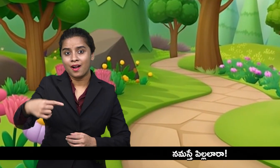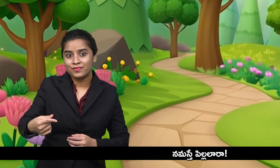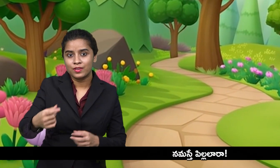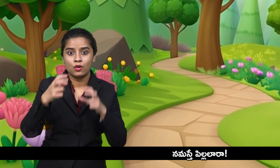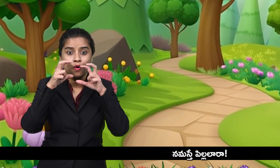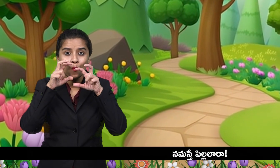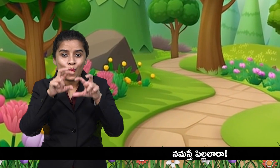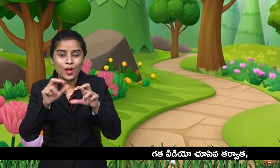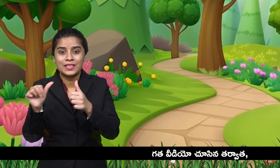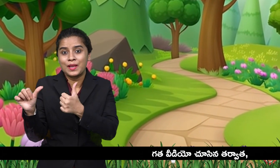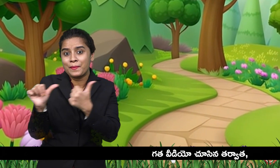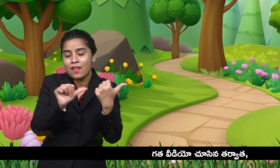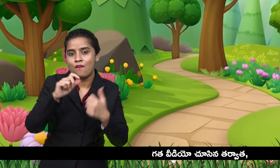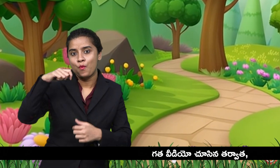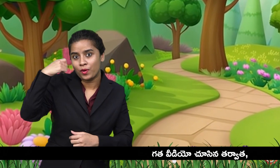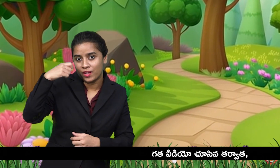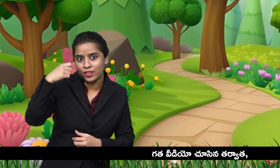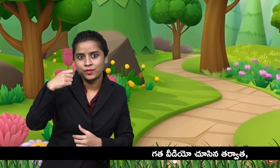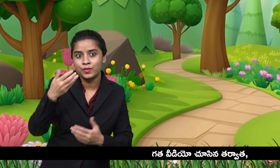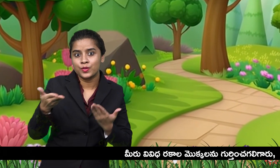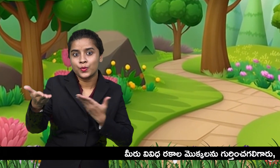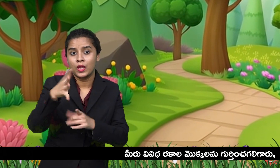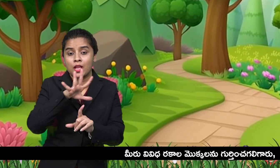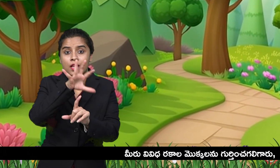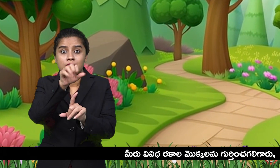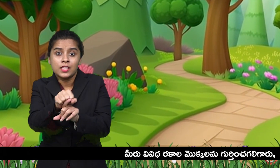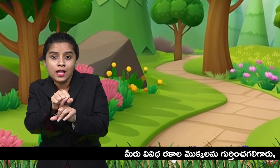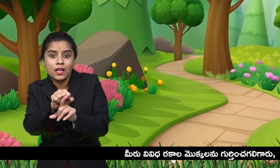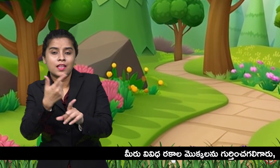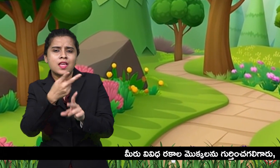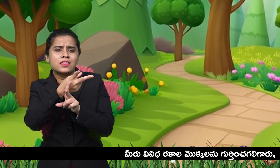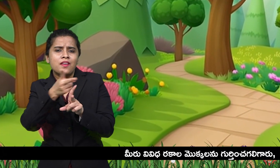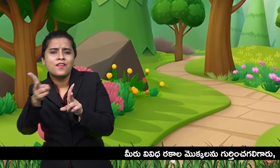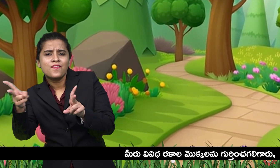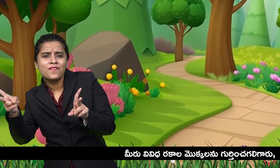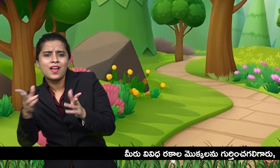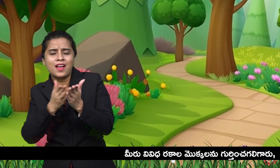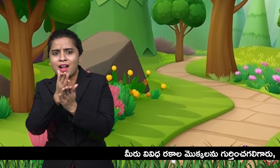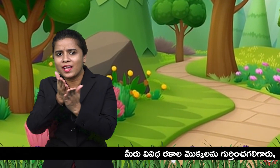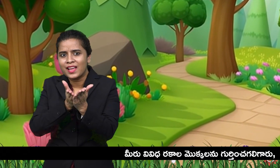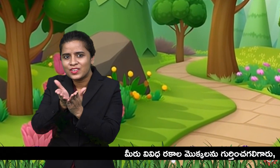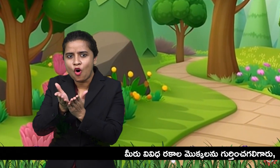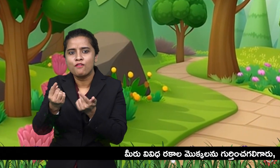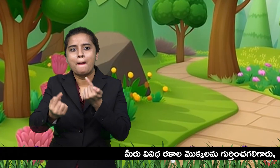నమస్తే పిల్లల్లారా. గత వీడియో చూసిన తర్వాత మీరు వివిధ రకాల మొక్కలను గుర్తించగలిగారు.